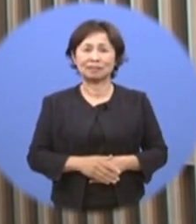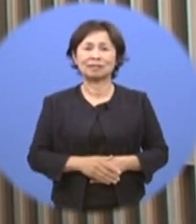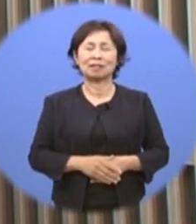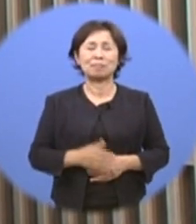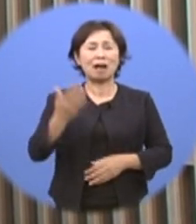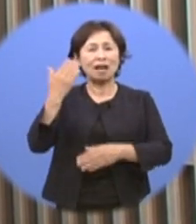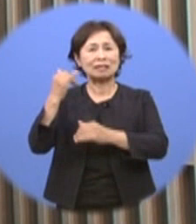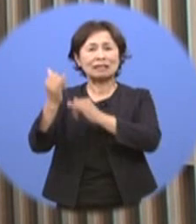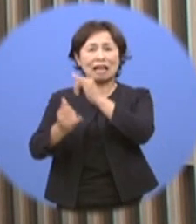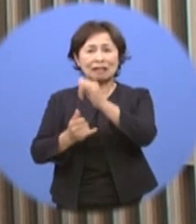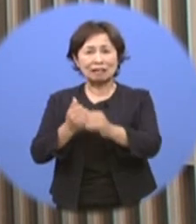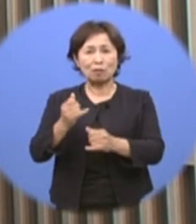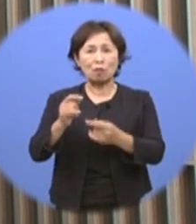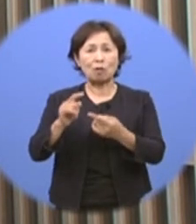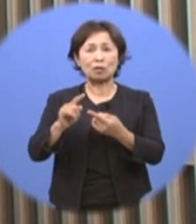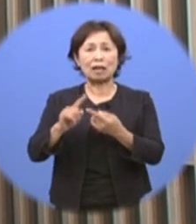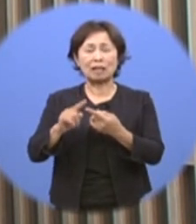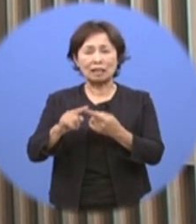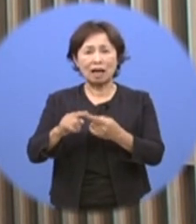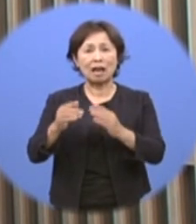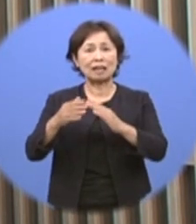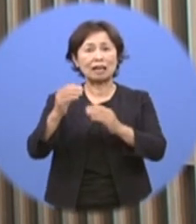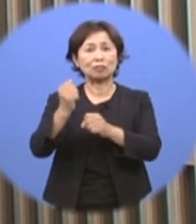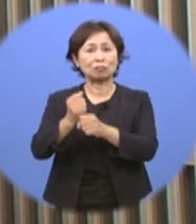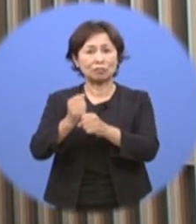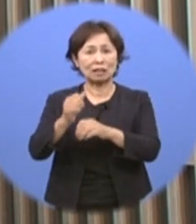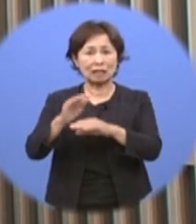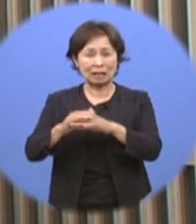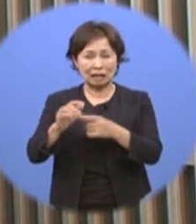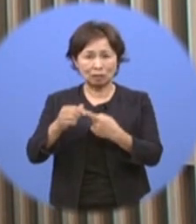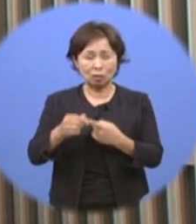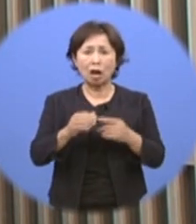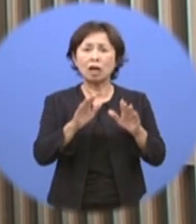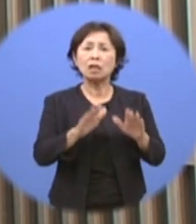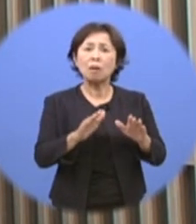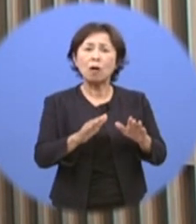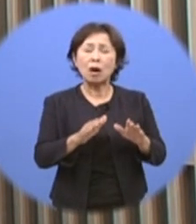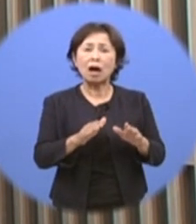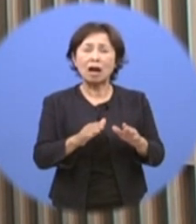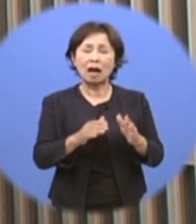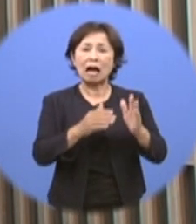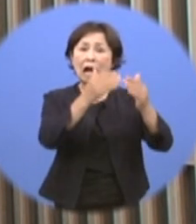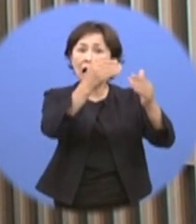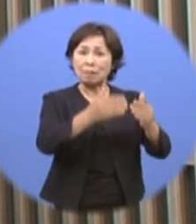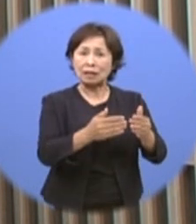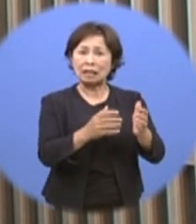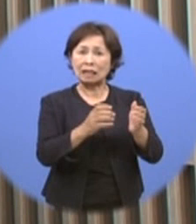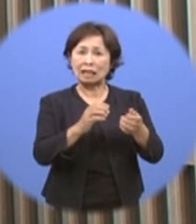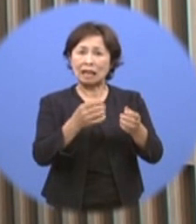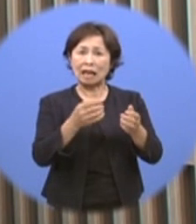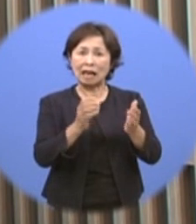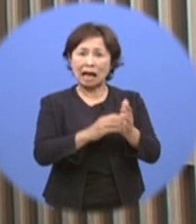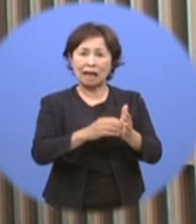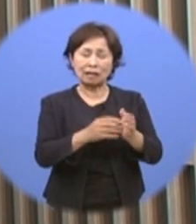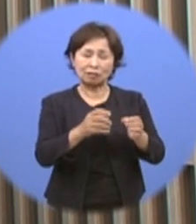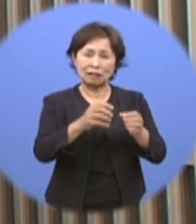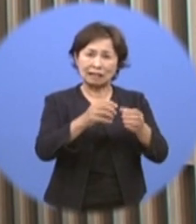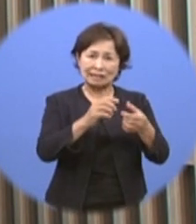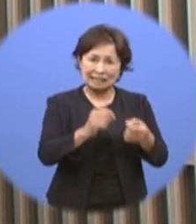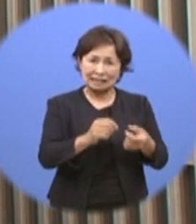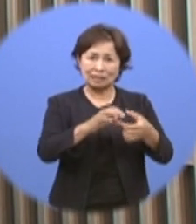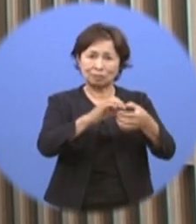は在来軸組工法といって、壁や金物でがっちり固められた建物があるんですけ